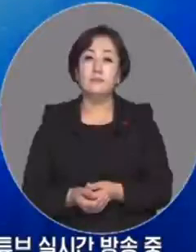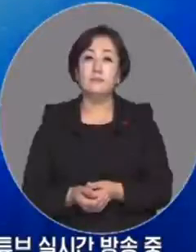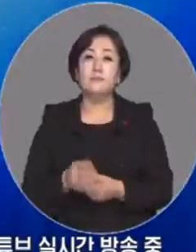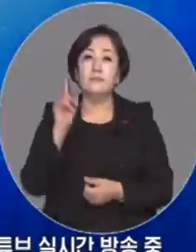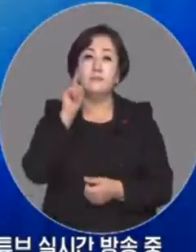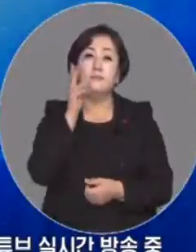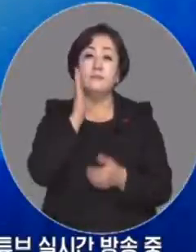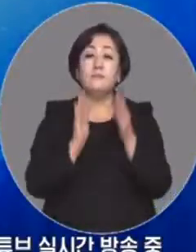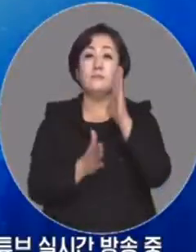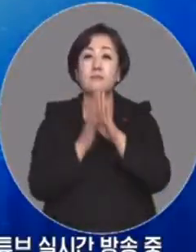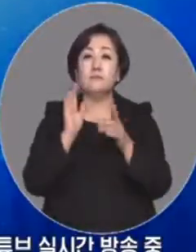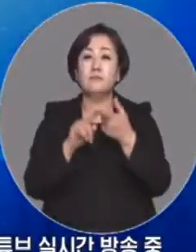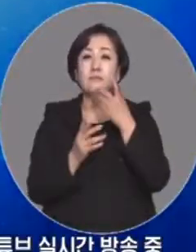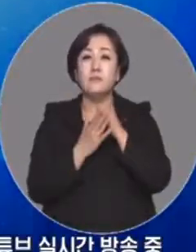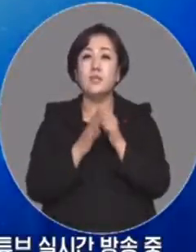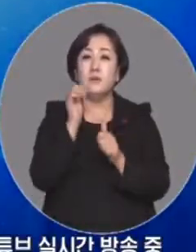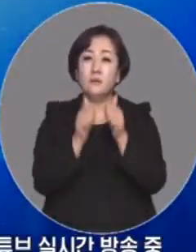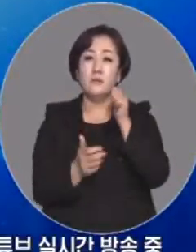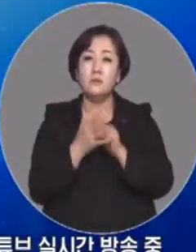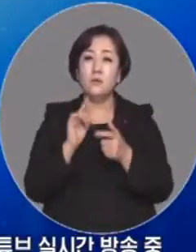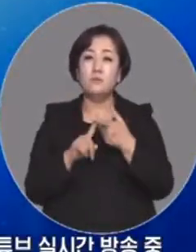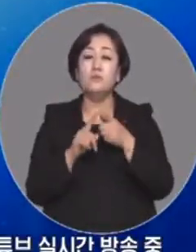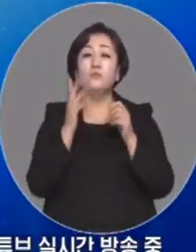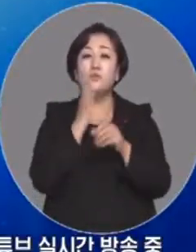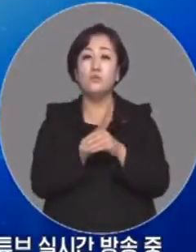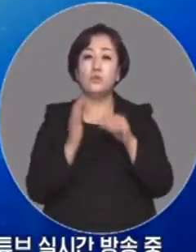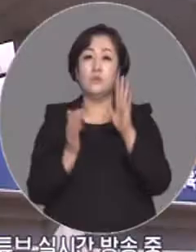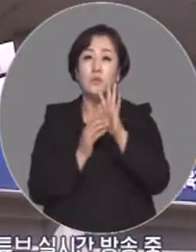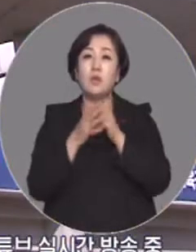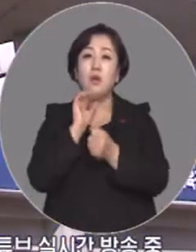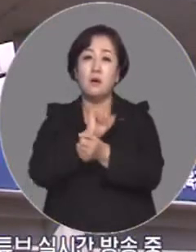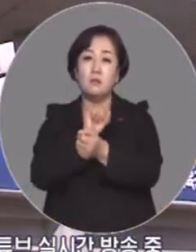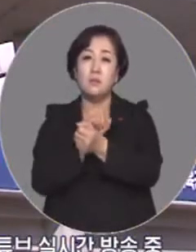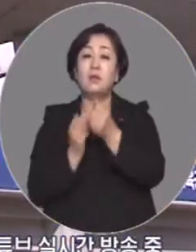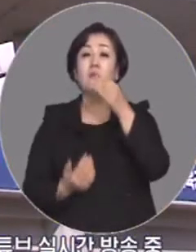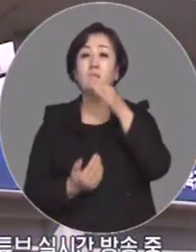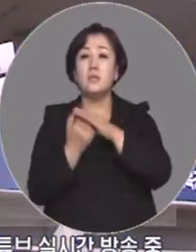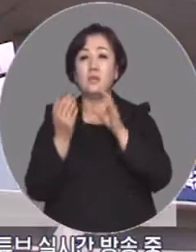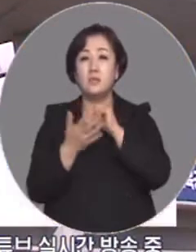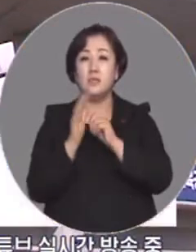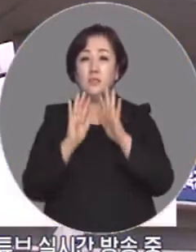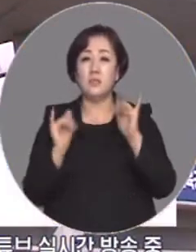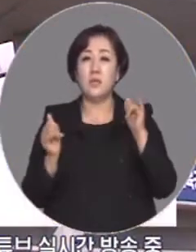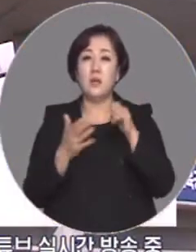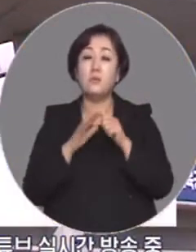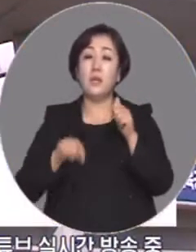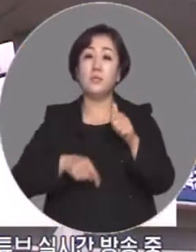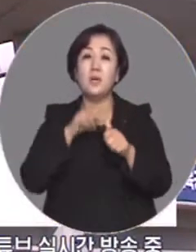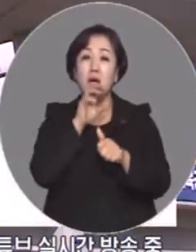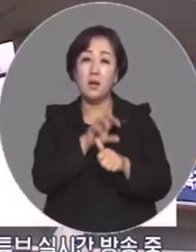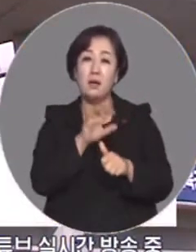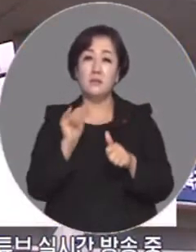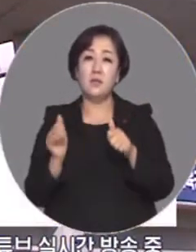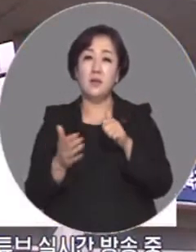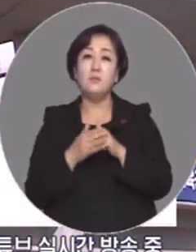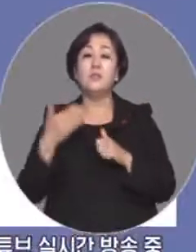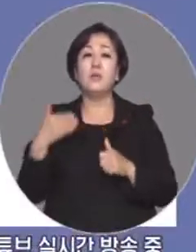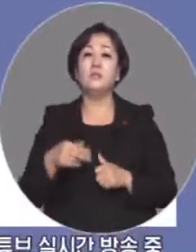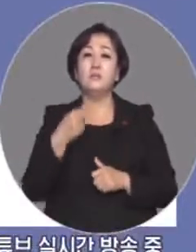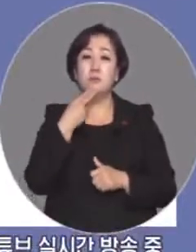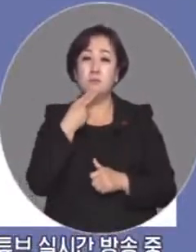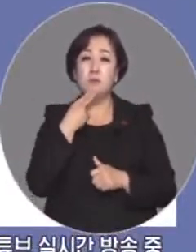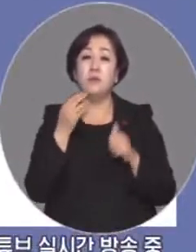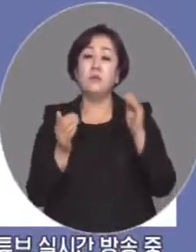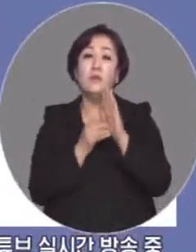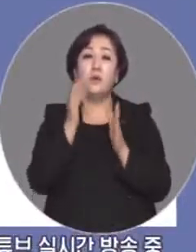내일 울산에서 수놓을 친한 수험생 중 코로나 이고 학진 자나 자가 겨울이 자는 아직 없는 걸로 파악됐습니다 우선